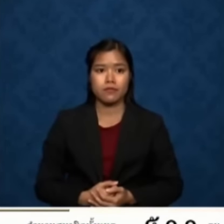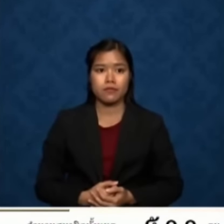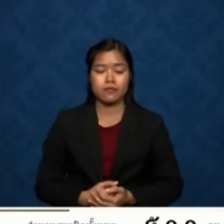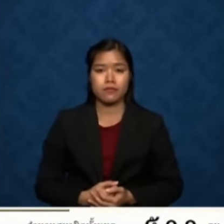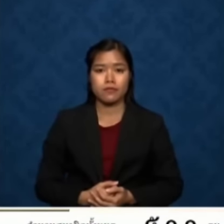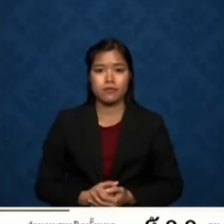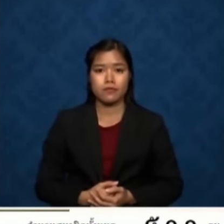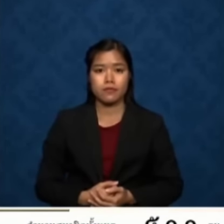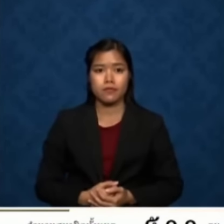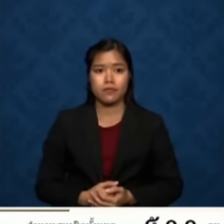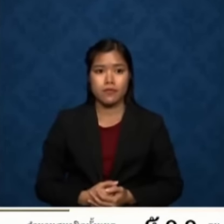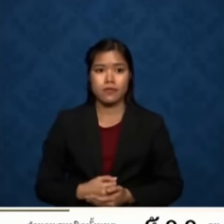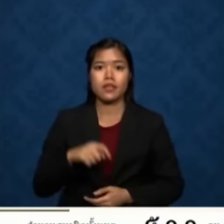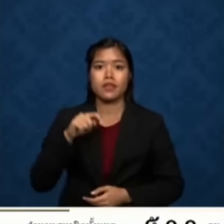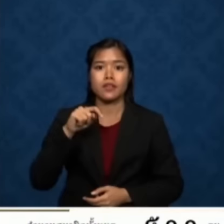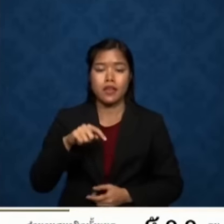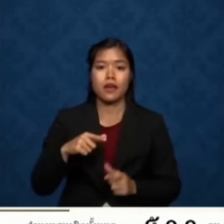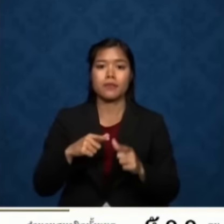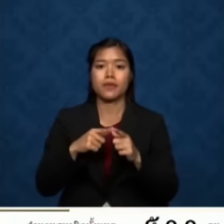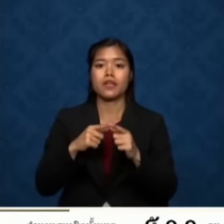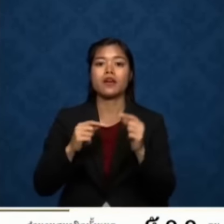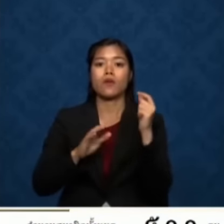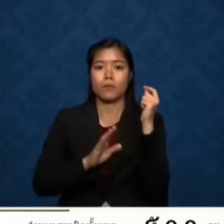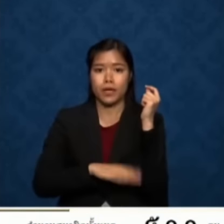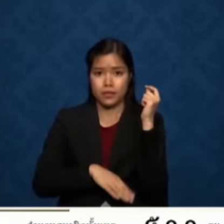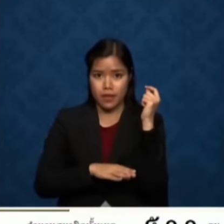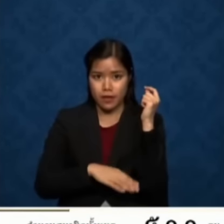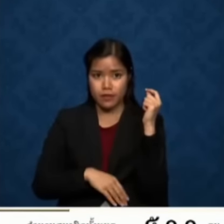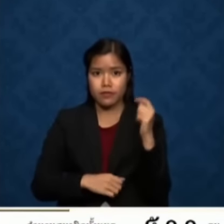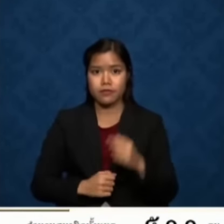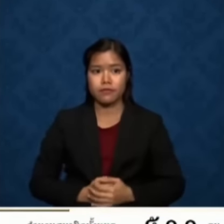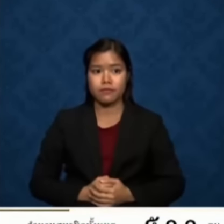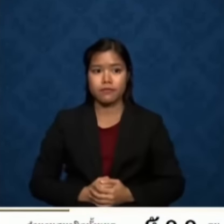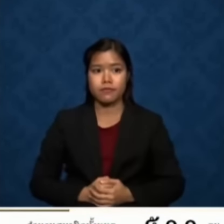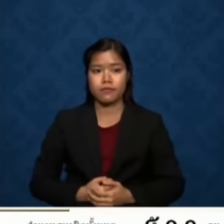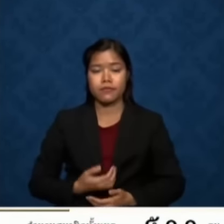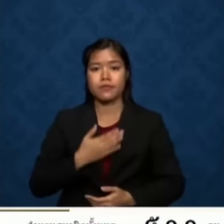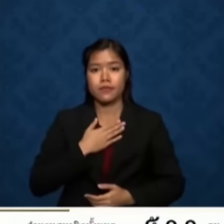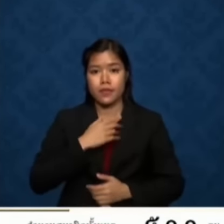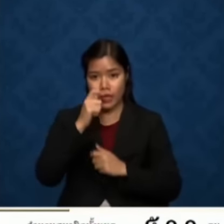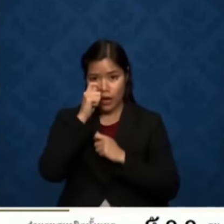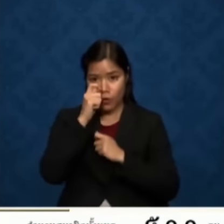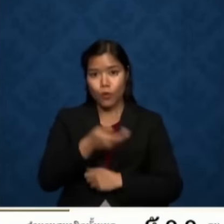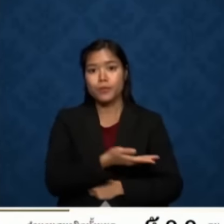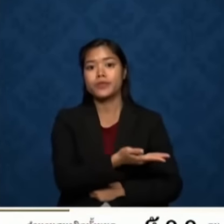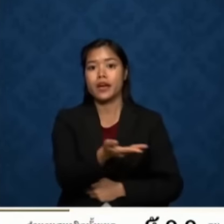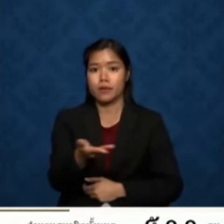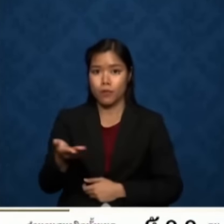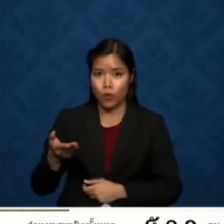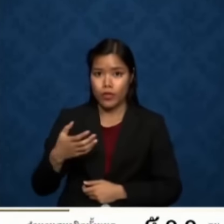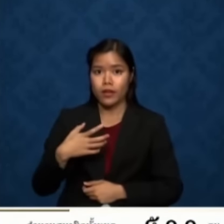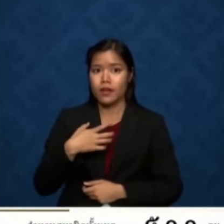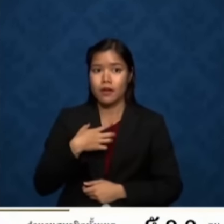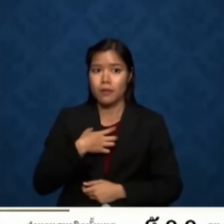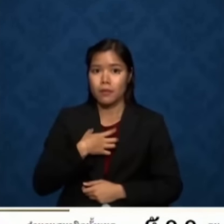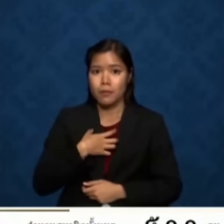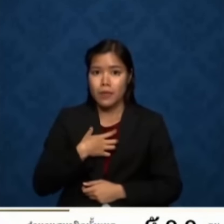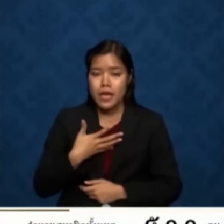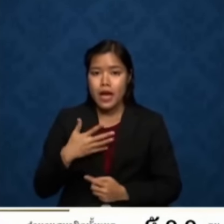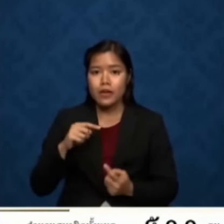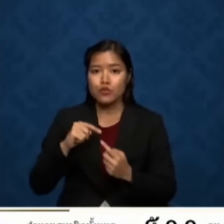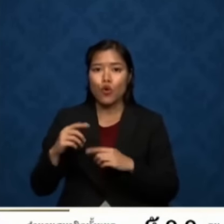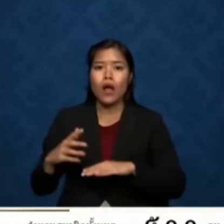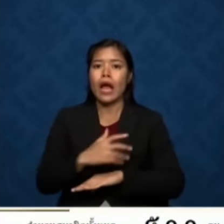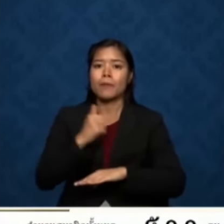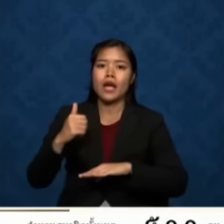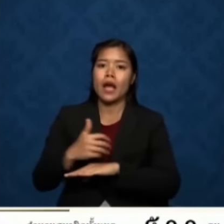การณ์เรื่องของภาคใต้ผมเคารพทุกคนเราอยากจะไม่ให้เป็นเรื่องของการเมือง